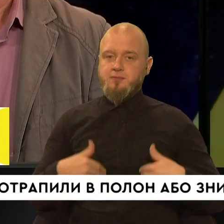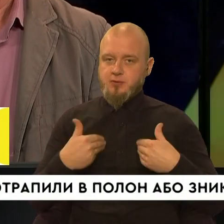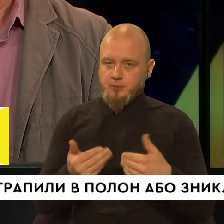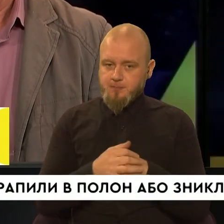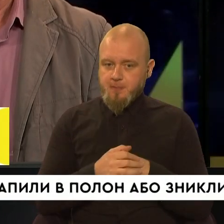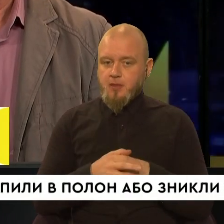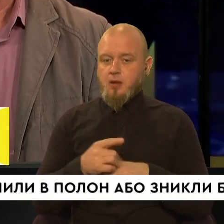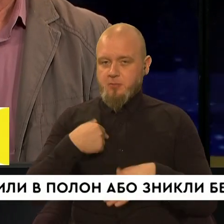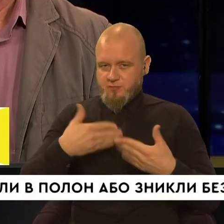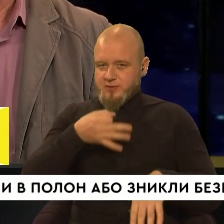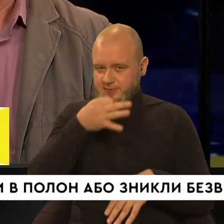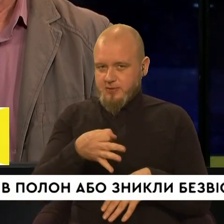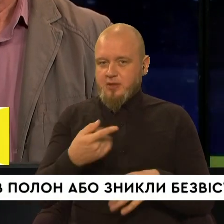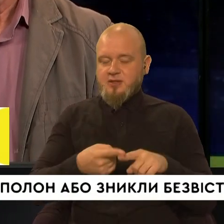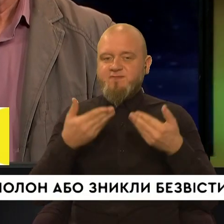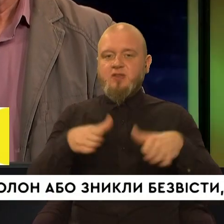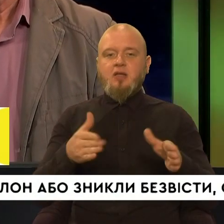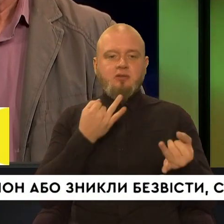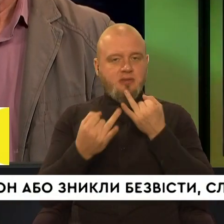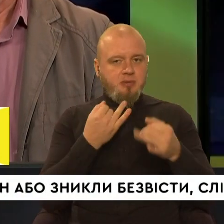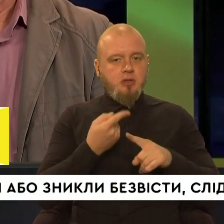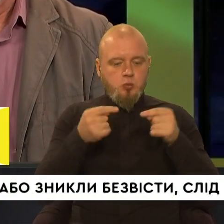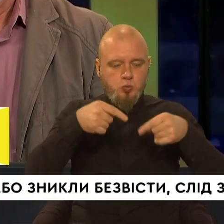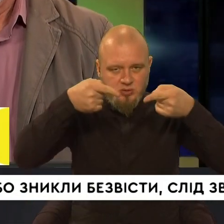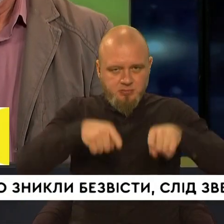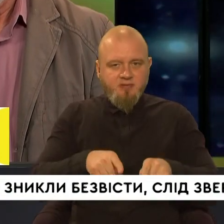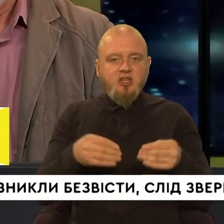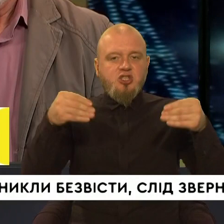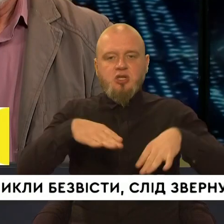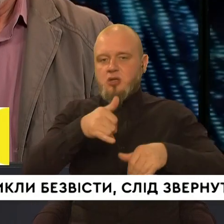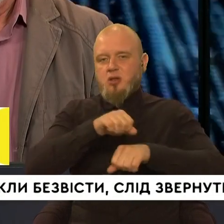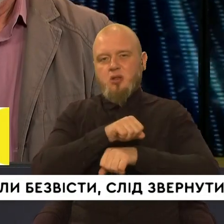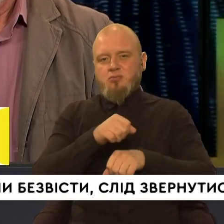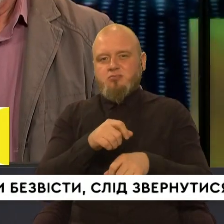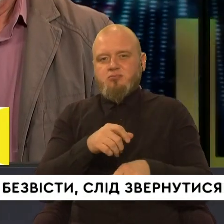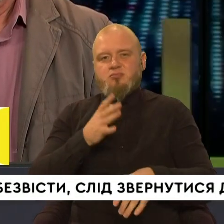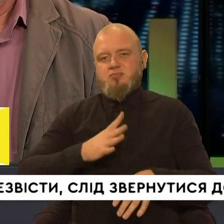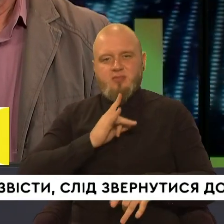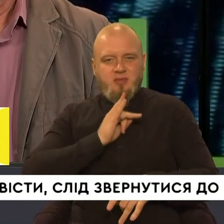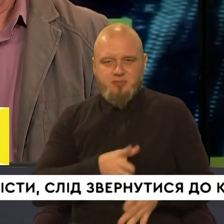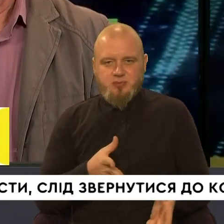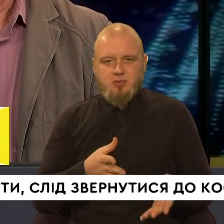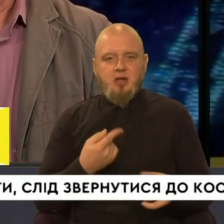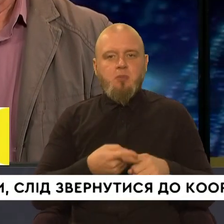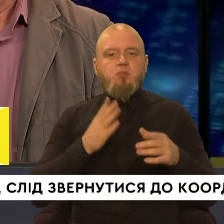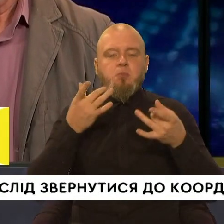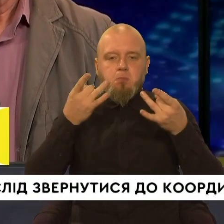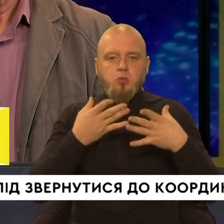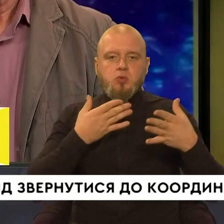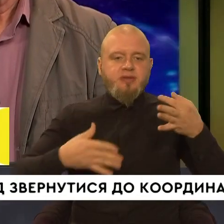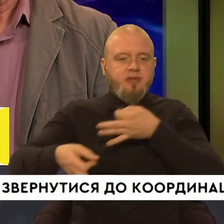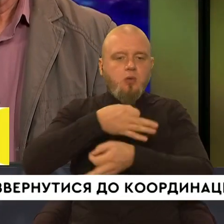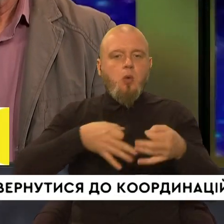Вітаю. Як ви вже зазначили, це відкриті дебати, і тут насправді рішень не можна очікувати. Це просто такі широка дискусія про те,